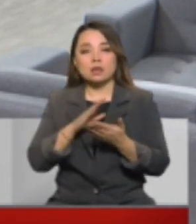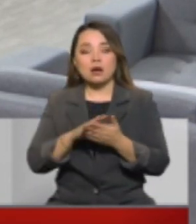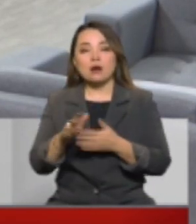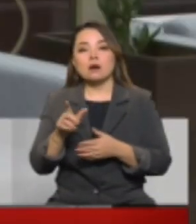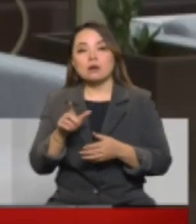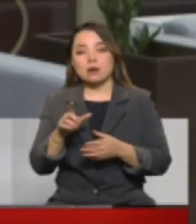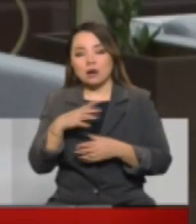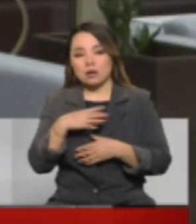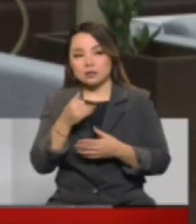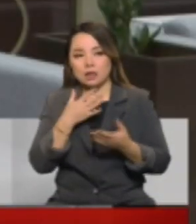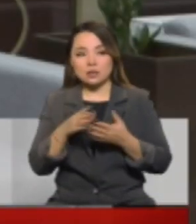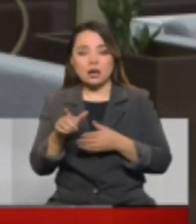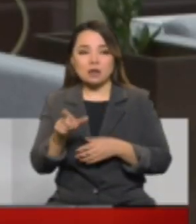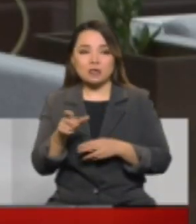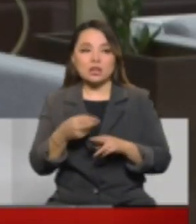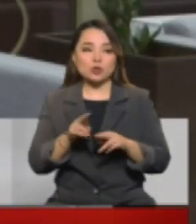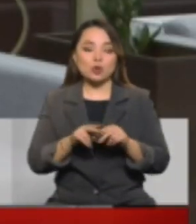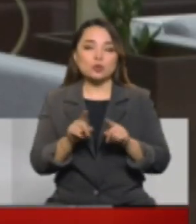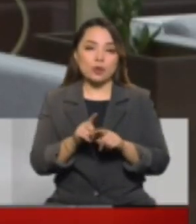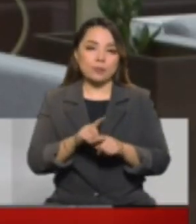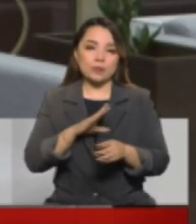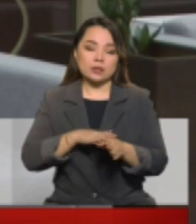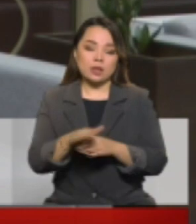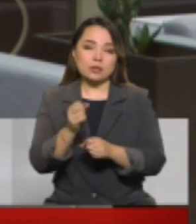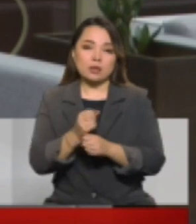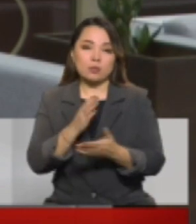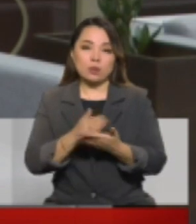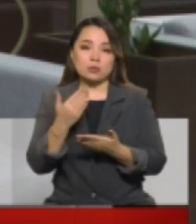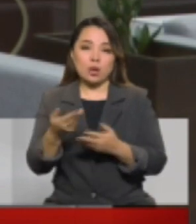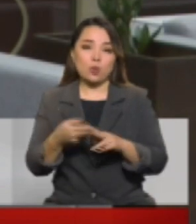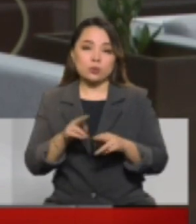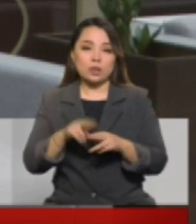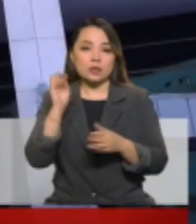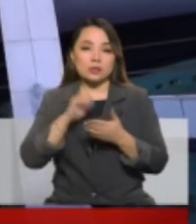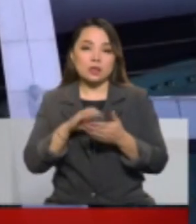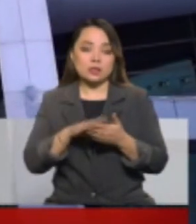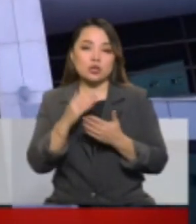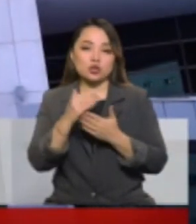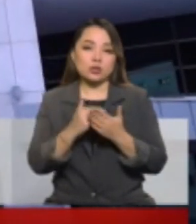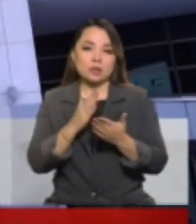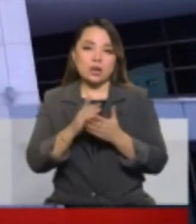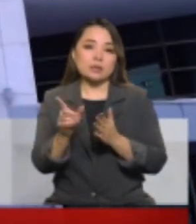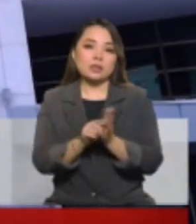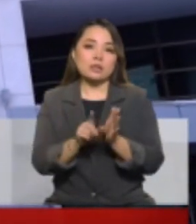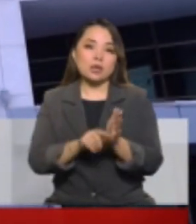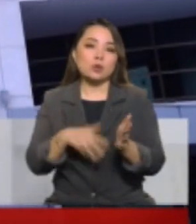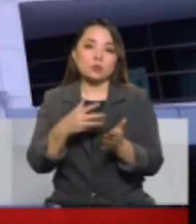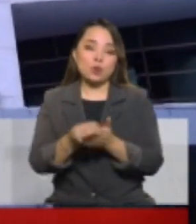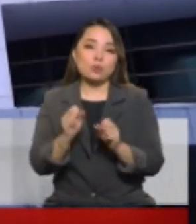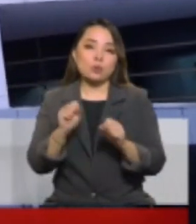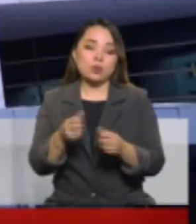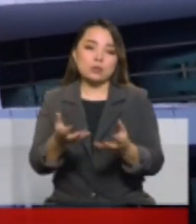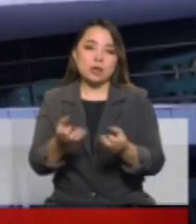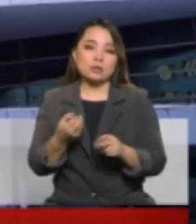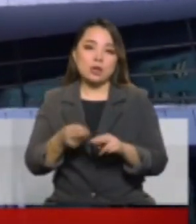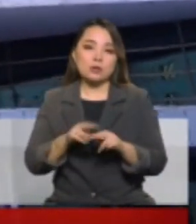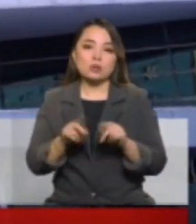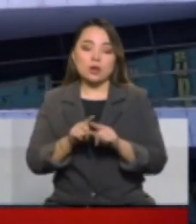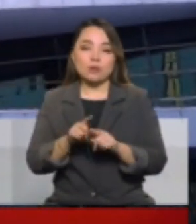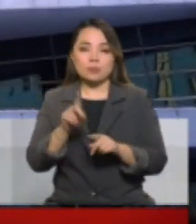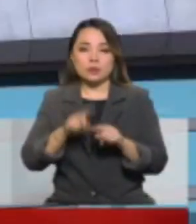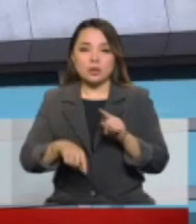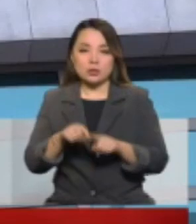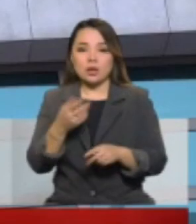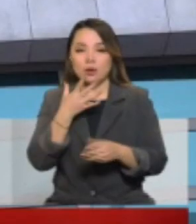картасы президенттің сайлау алды бағдарламасы аясында жүзеге асты. Дәл осы цифрлық жүйеде зейнетақы төлемдерін алу мүмкіндігі қандас